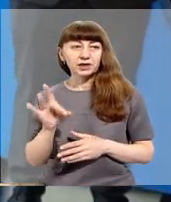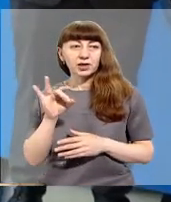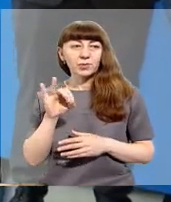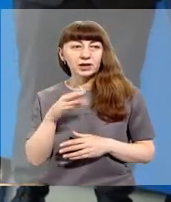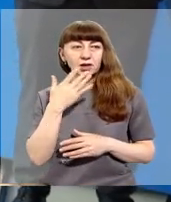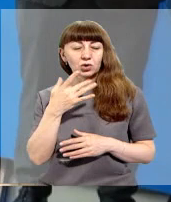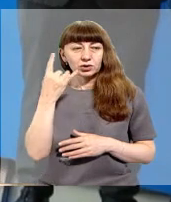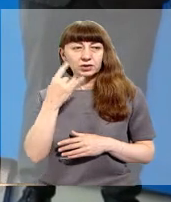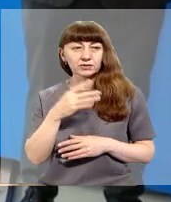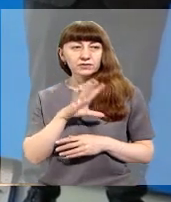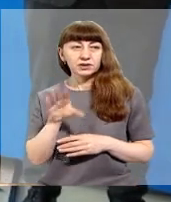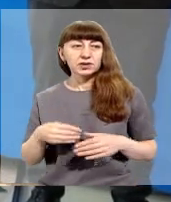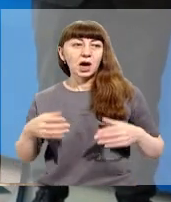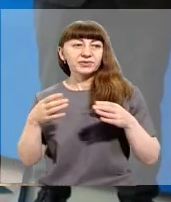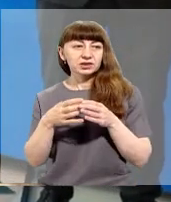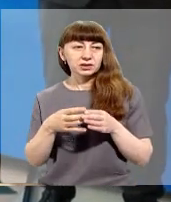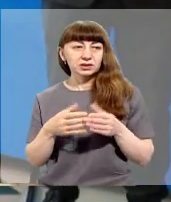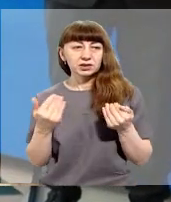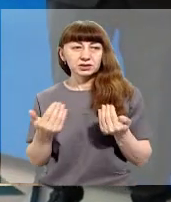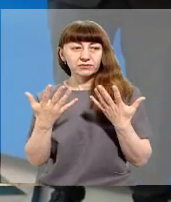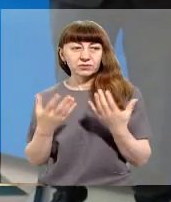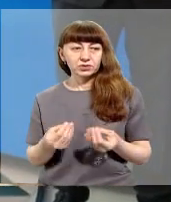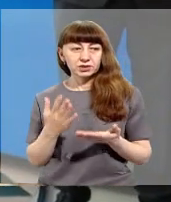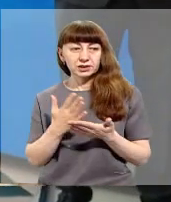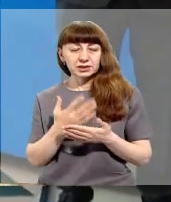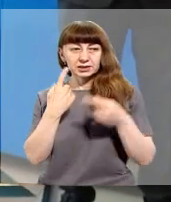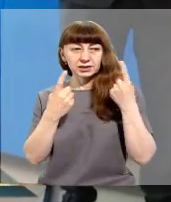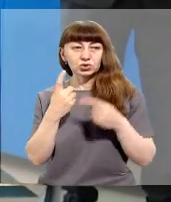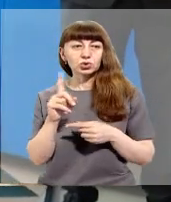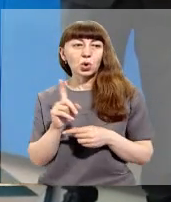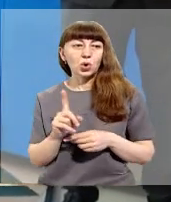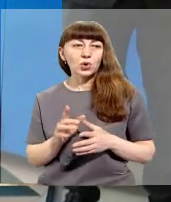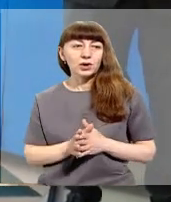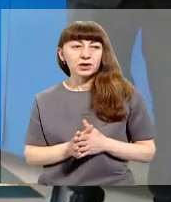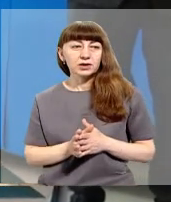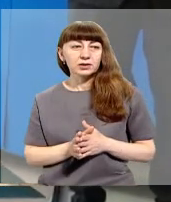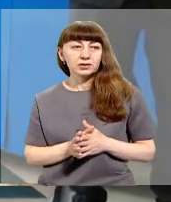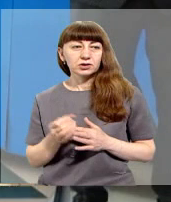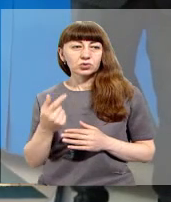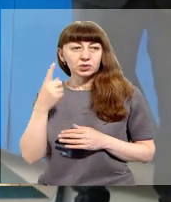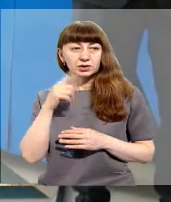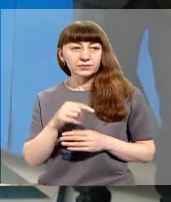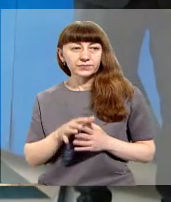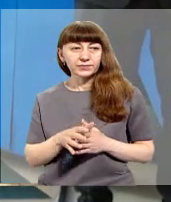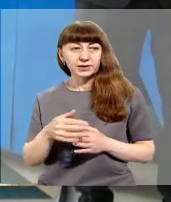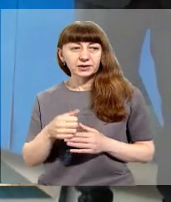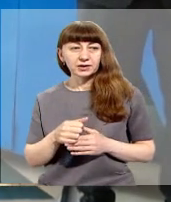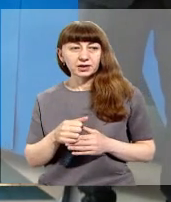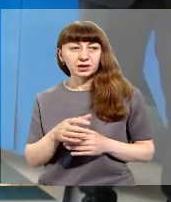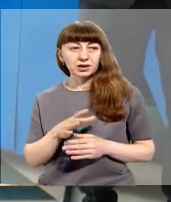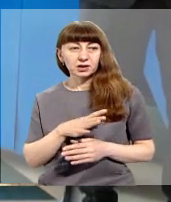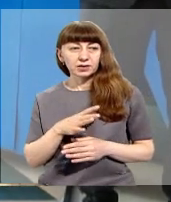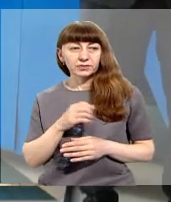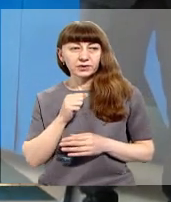целом все Казахстан сейчас сплотились. На сегодняшний день у нас есть информация такова, что, насколько я знаю, вчера, когда я ходил на интервью